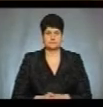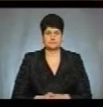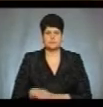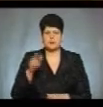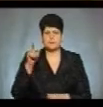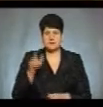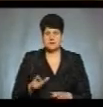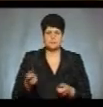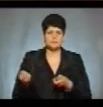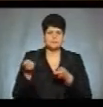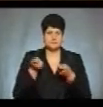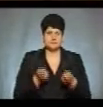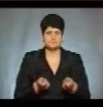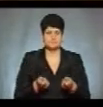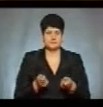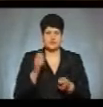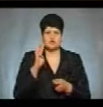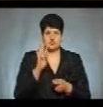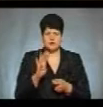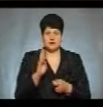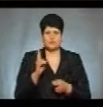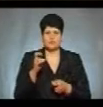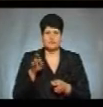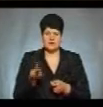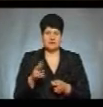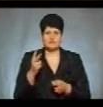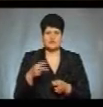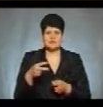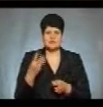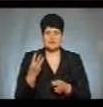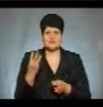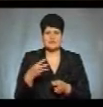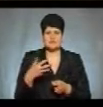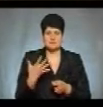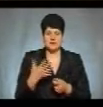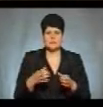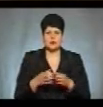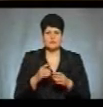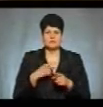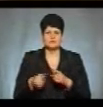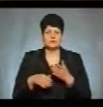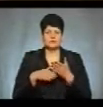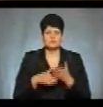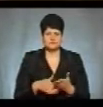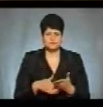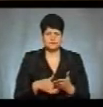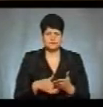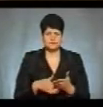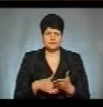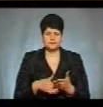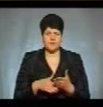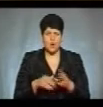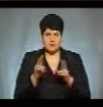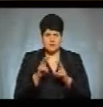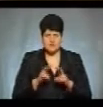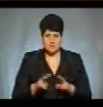Пацієнт доставлений 4 квітня о 23:35 бригадою екстреної медичної допомоги,